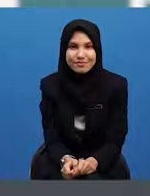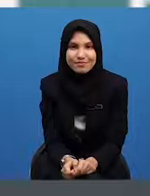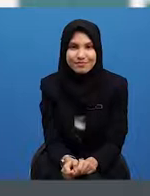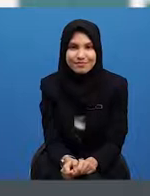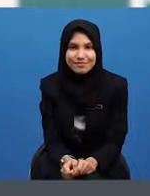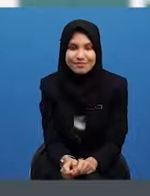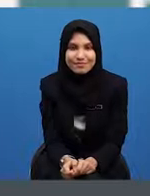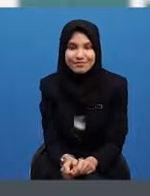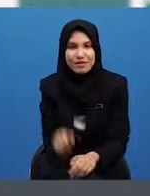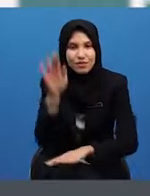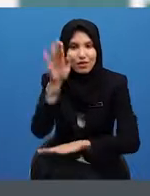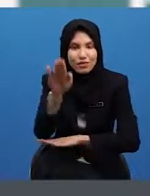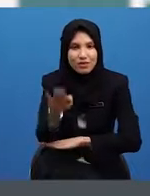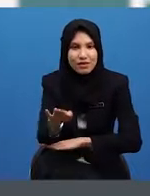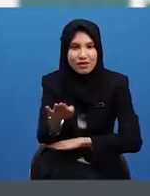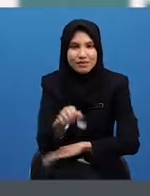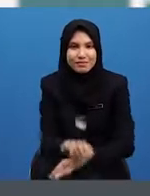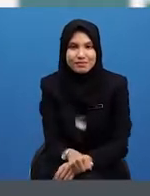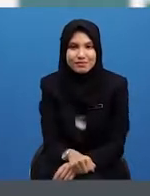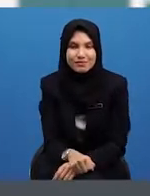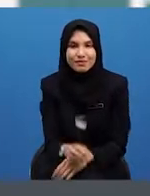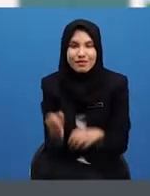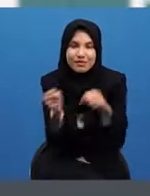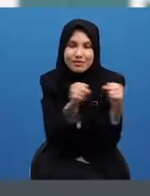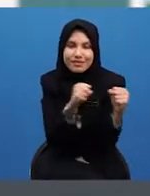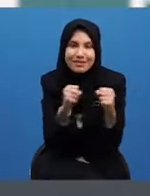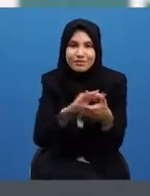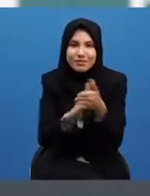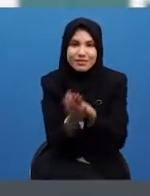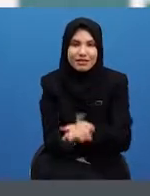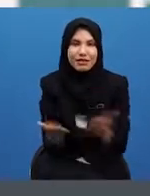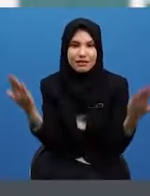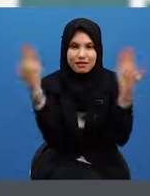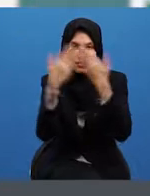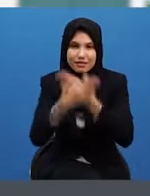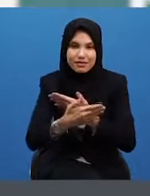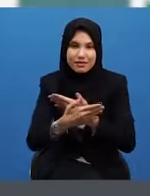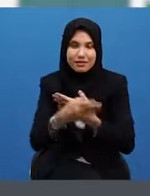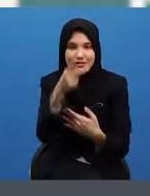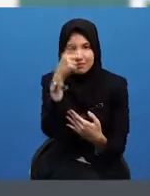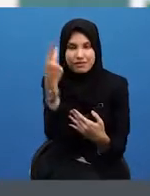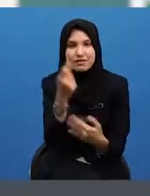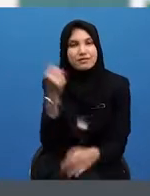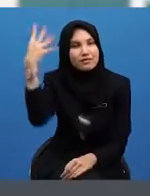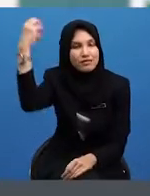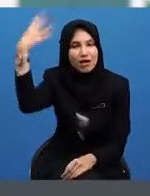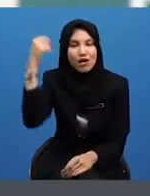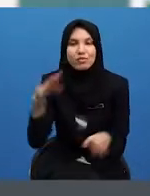waktu malam suasana menjadi gelap Kernel lampu terpal hmm